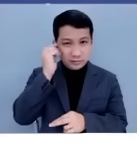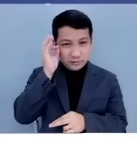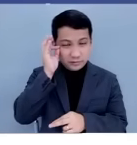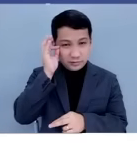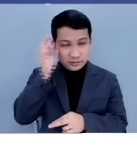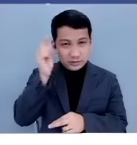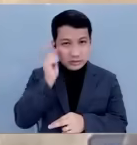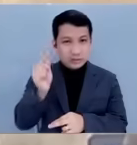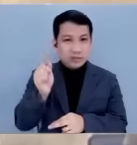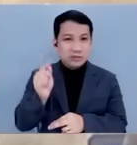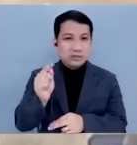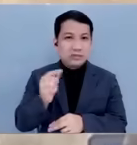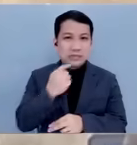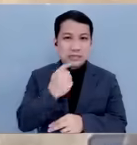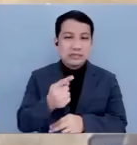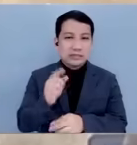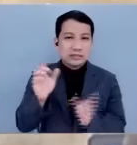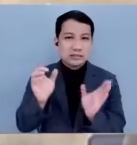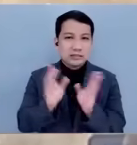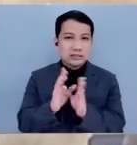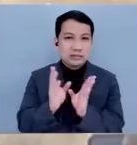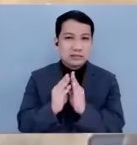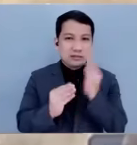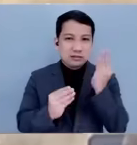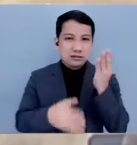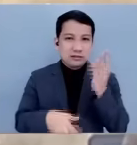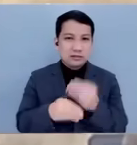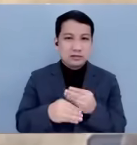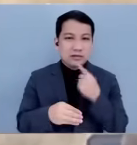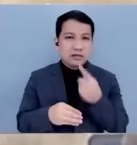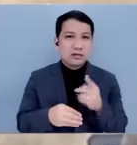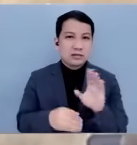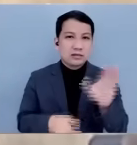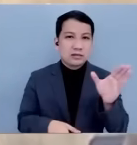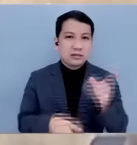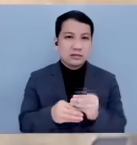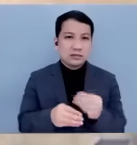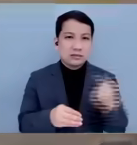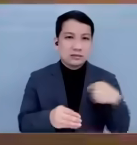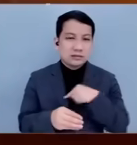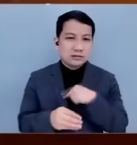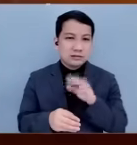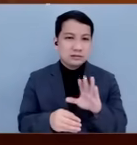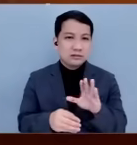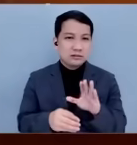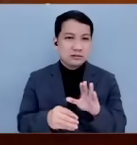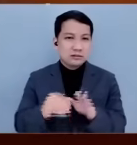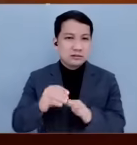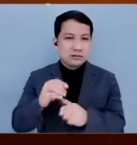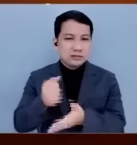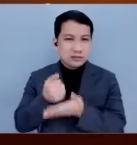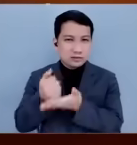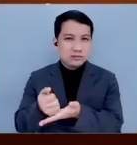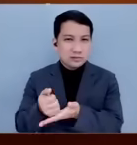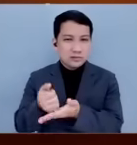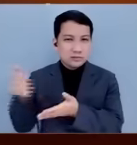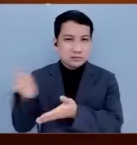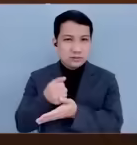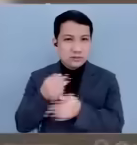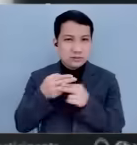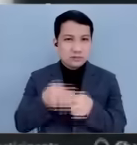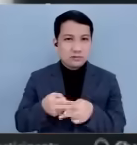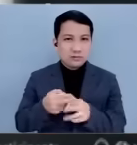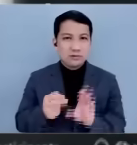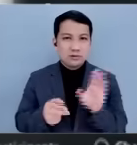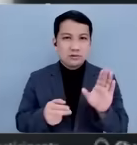sa Maynila kanina. Kaugnay ito ng isiniwalat ni Ejercito na umunoy ayuda scam sa San Juan. Nakaladkad ang pangalan ni Zamora nang ilabas